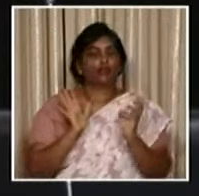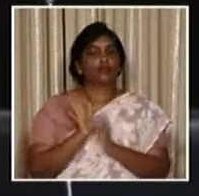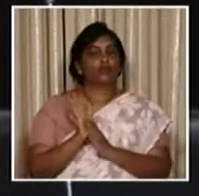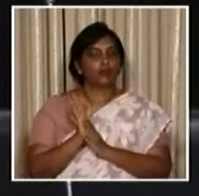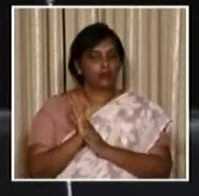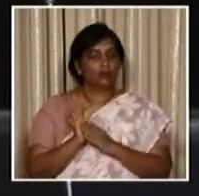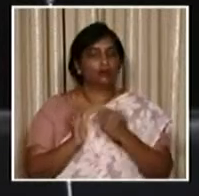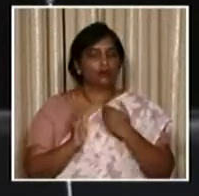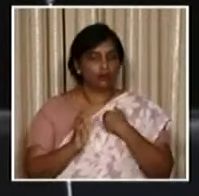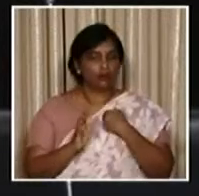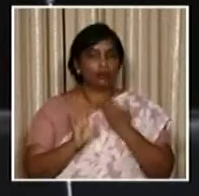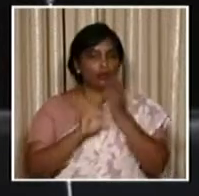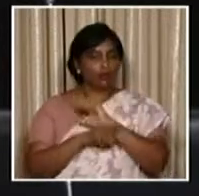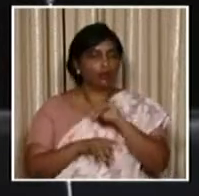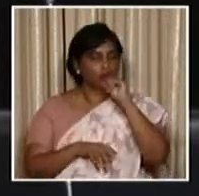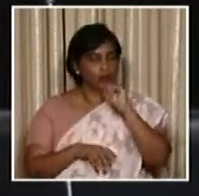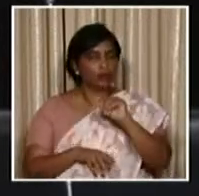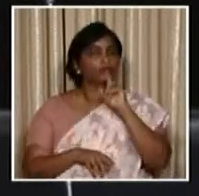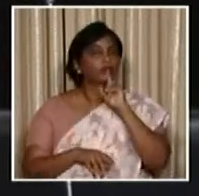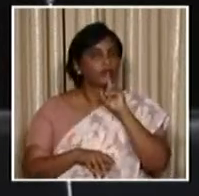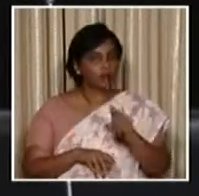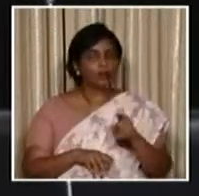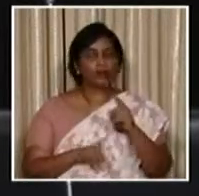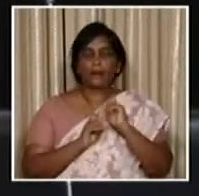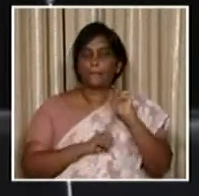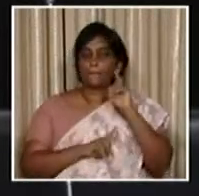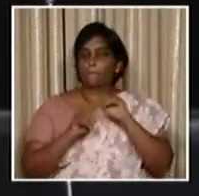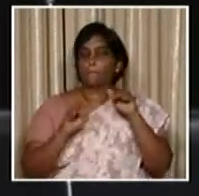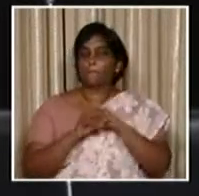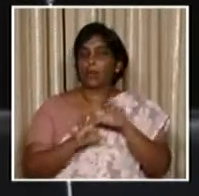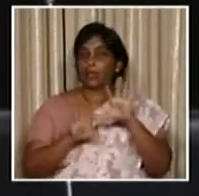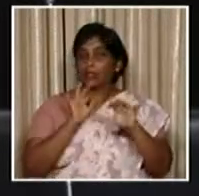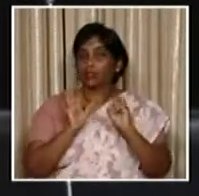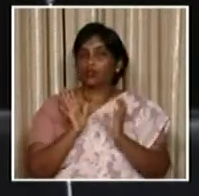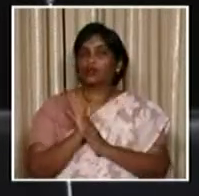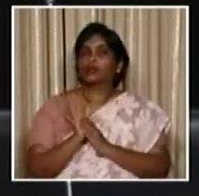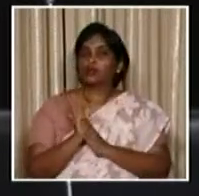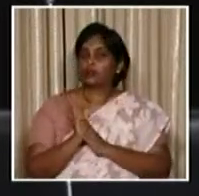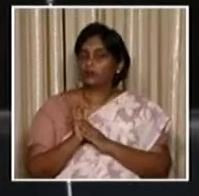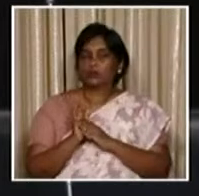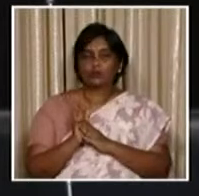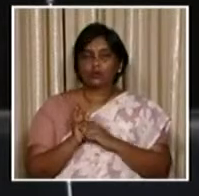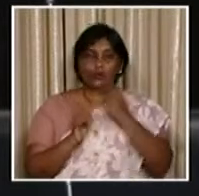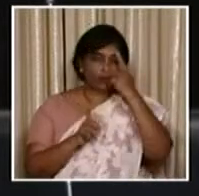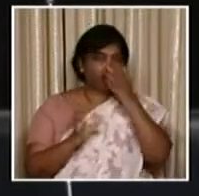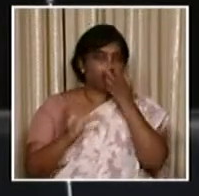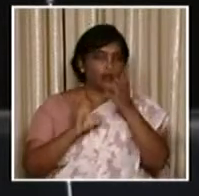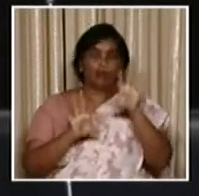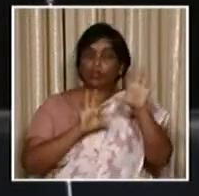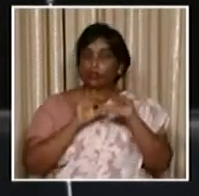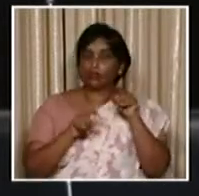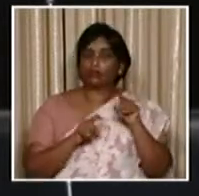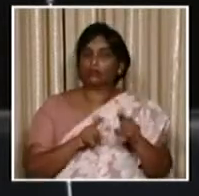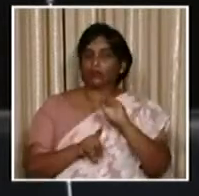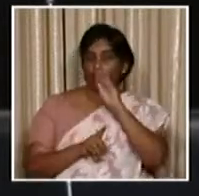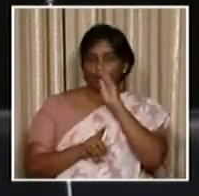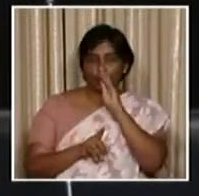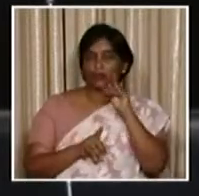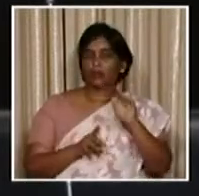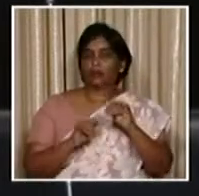සභාවක් මම ඒක එදා බොහොම පැහැදිලිව කිව්වා පාර්ලිමේන්තු තේරීම් කාර්යක සභාව පාස්කු පිළිබඳව පත් කරවු